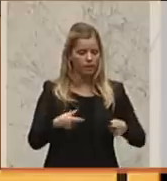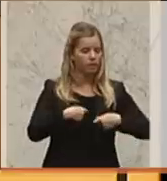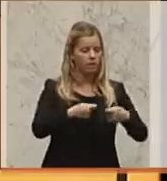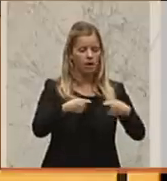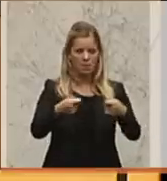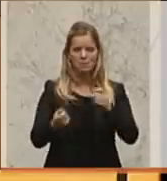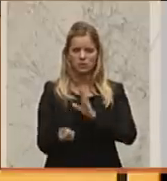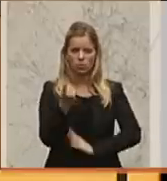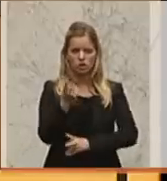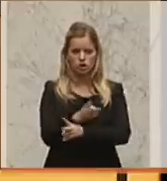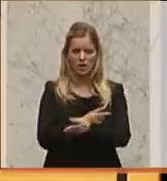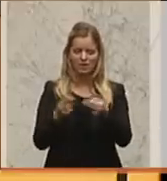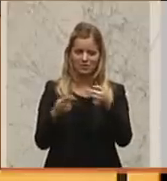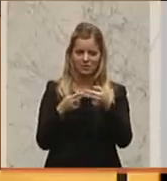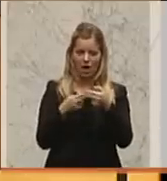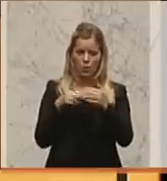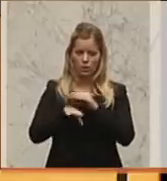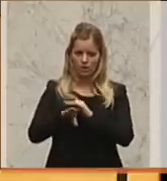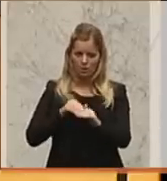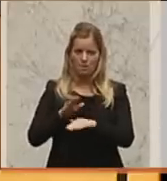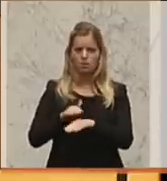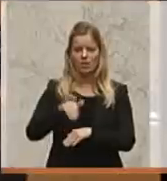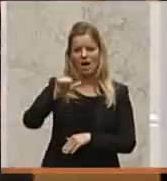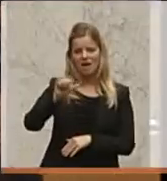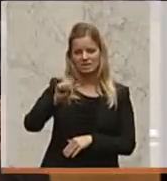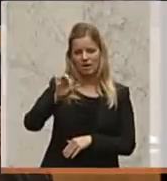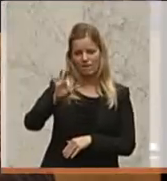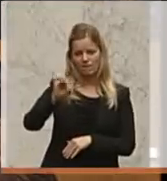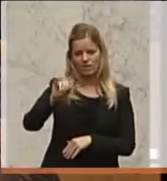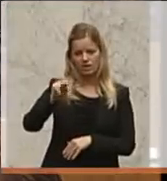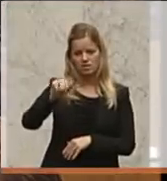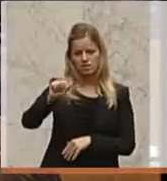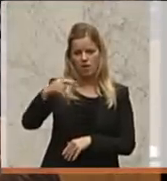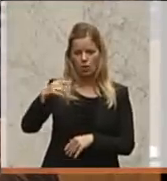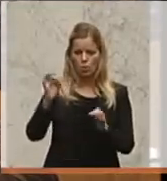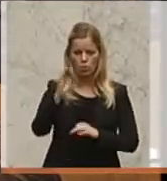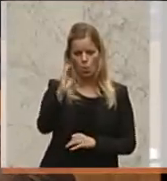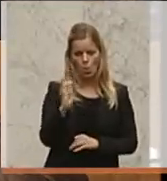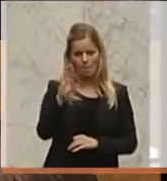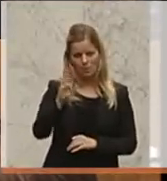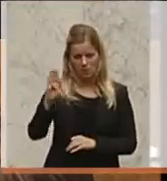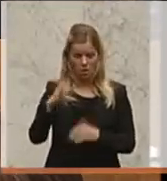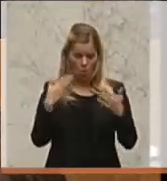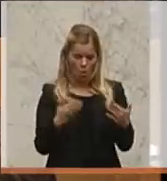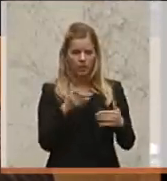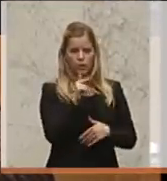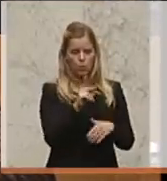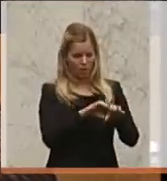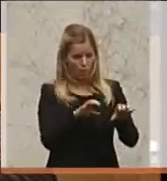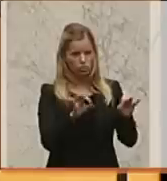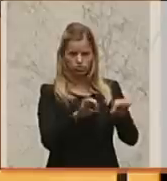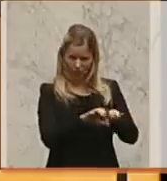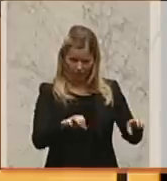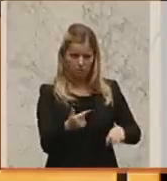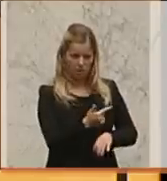wie ASFINAG und ÖBB, wie beispielsweise der heutige Kurier und auch der Standard sich damit befassen